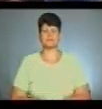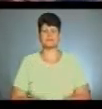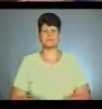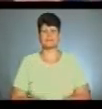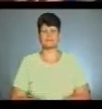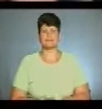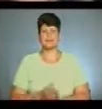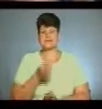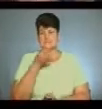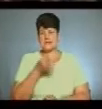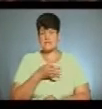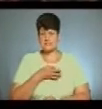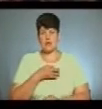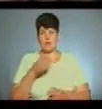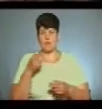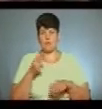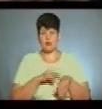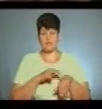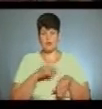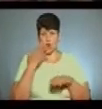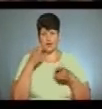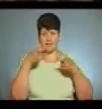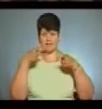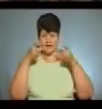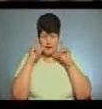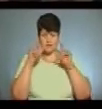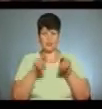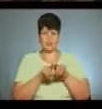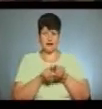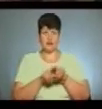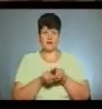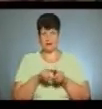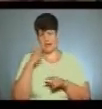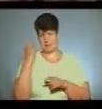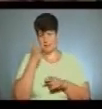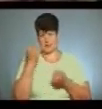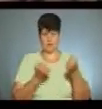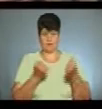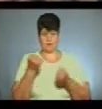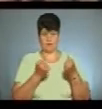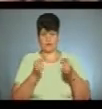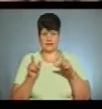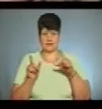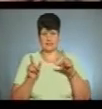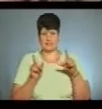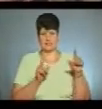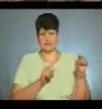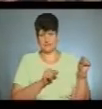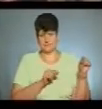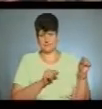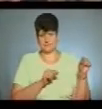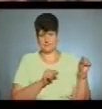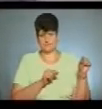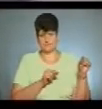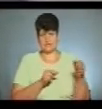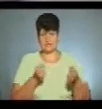Сказав поліцейський, що це окуляри, це коли ти вдіваєш, що ти стаєш, як коли п'яний водій їде